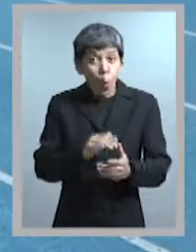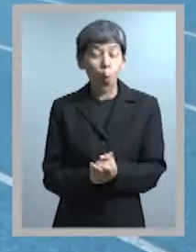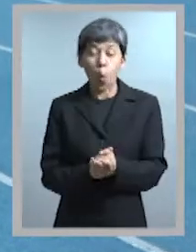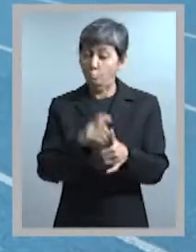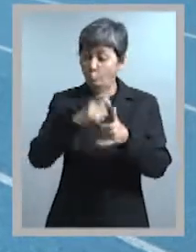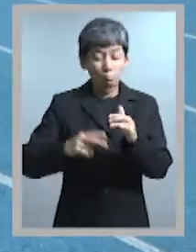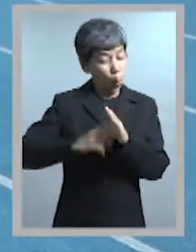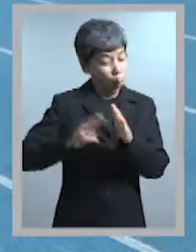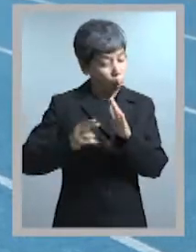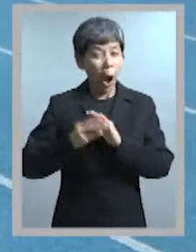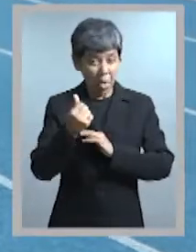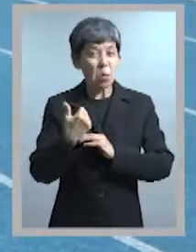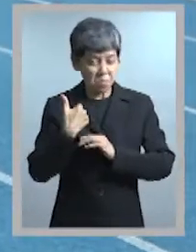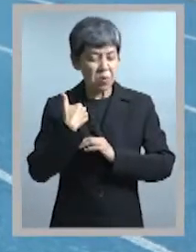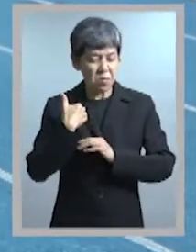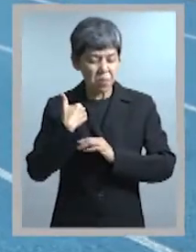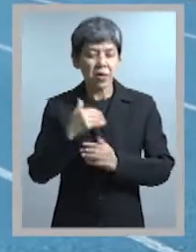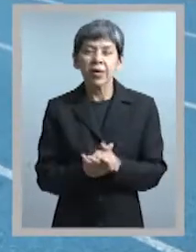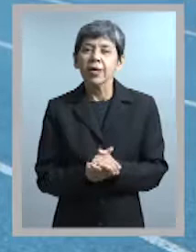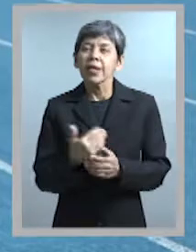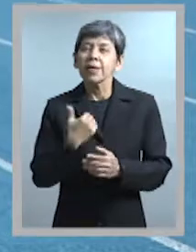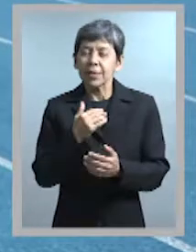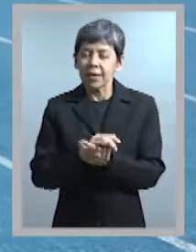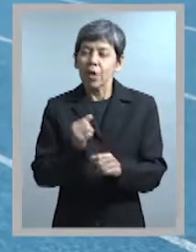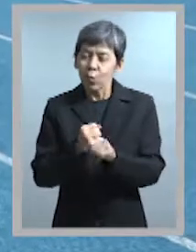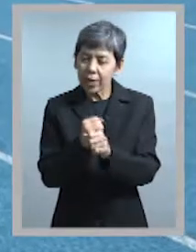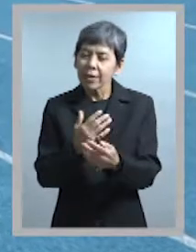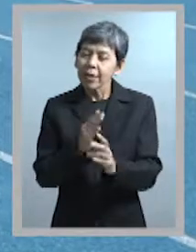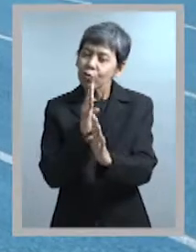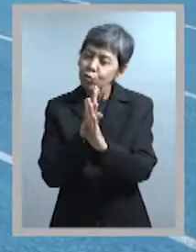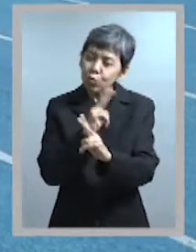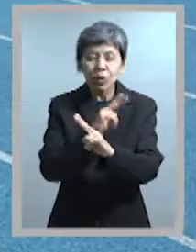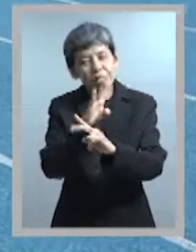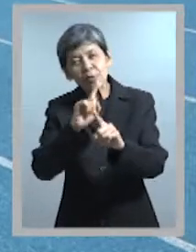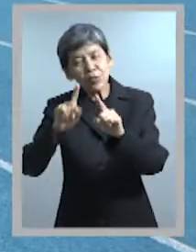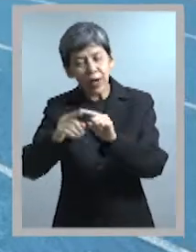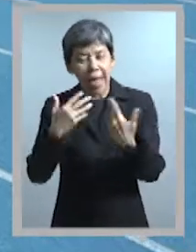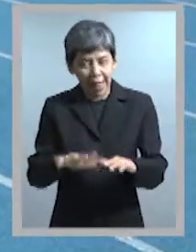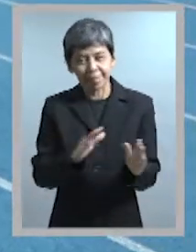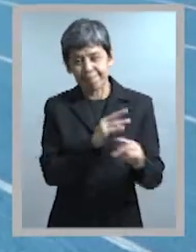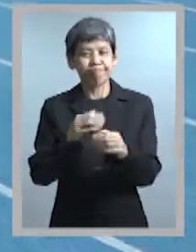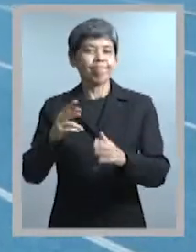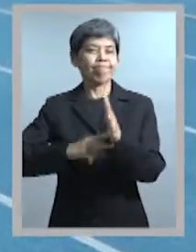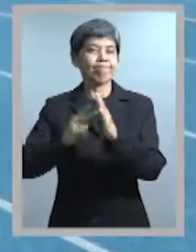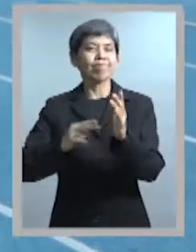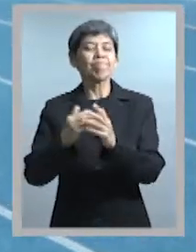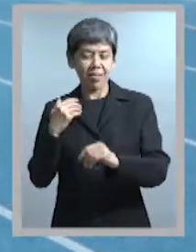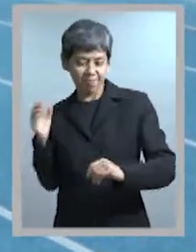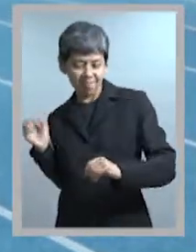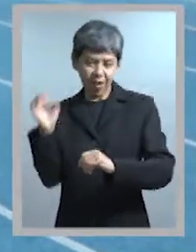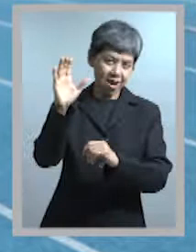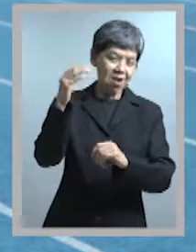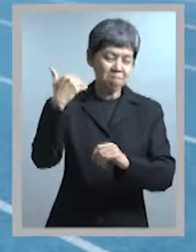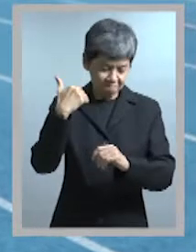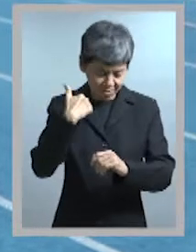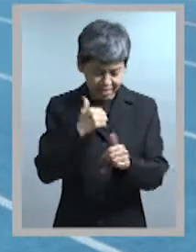ะเมื่อกี้ที่ผมนั่งดูนี่แต่ละคนวิ่งกันเร็วมากเลยครับมีรุ่น100เมตรด้วยนะครับแล้วก็มีวิ่งผัดด้วย ็เดี๋ยวมาดูกันนะฮะแล้วเดี๋ยวจบจากอันนี้ก็จะเป็นการเ